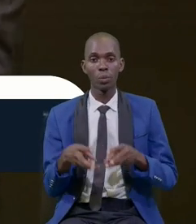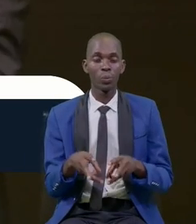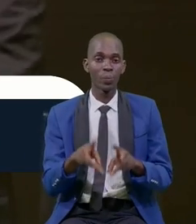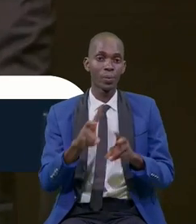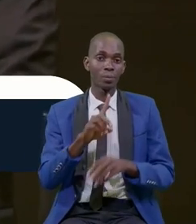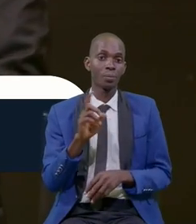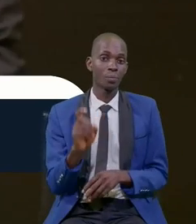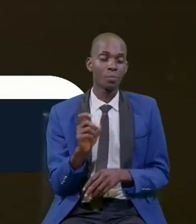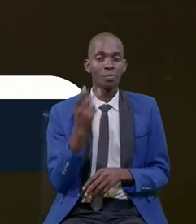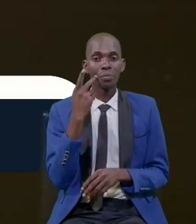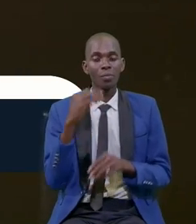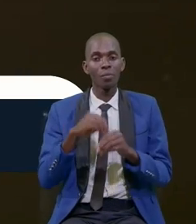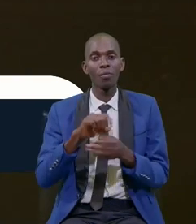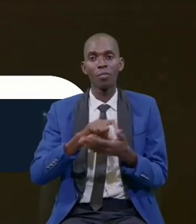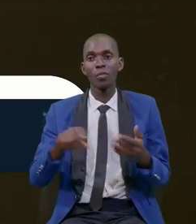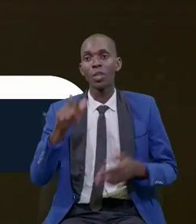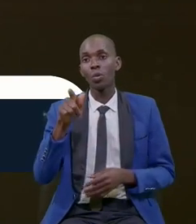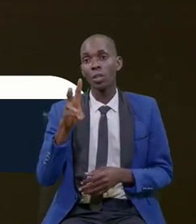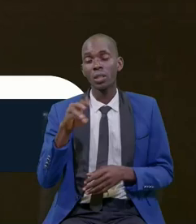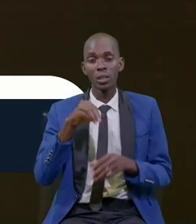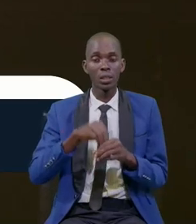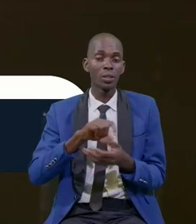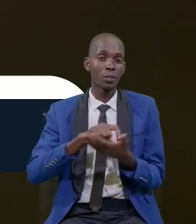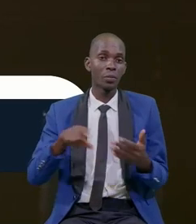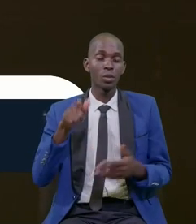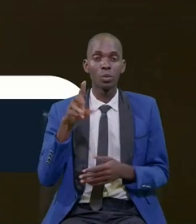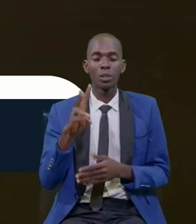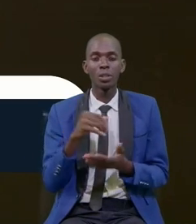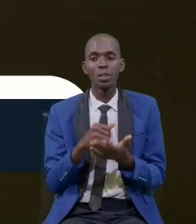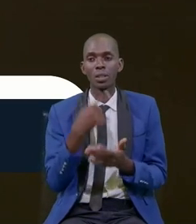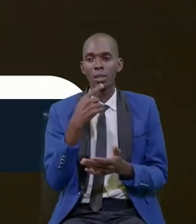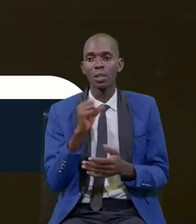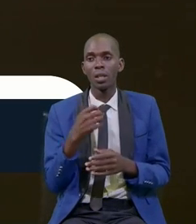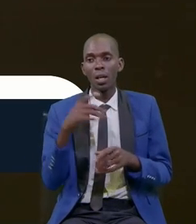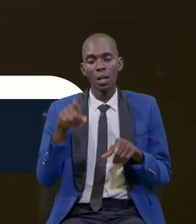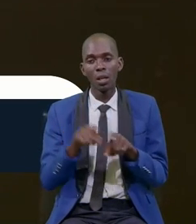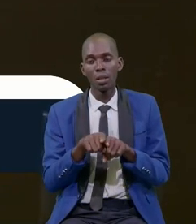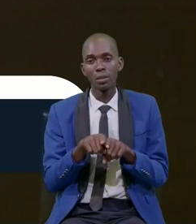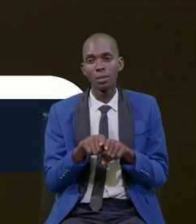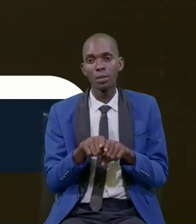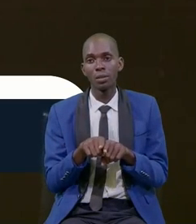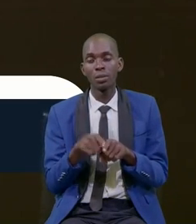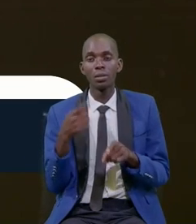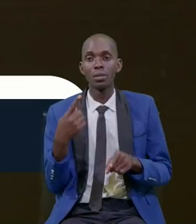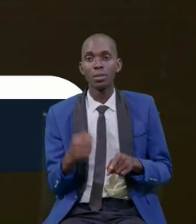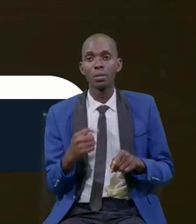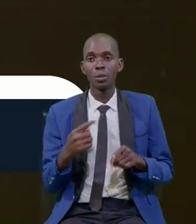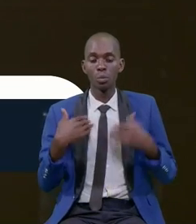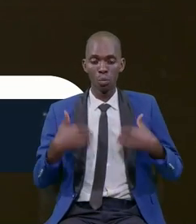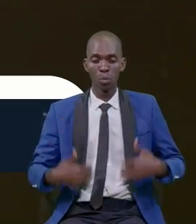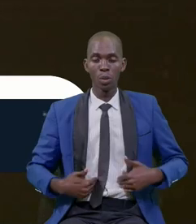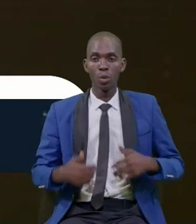Une autre façon, voyons le verset 26 qui dit, « Comme le corps sans âme